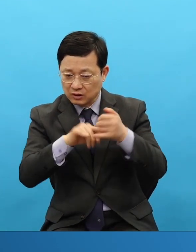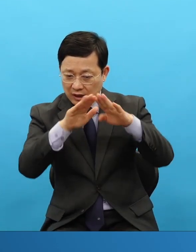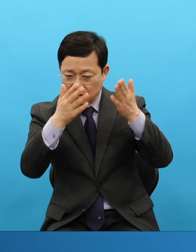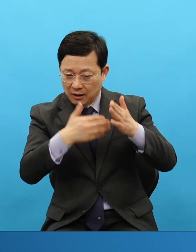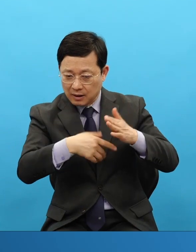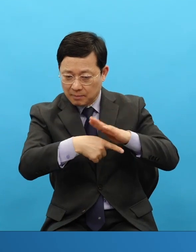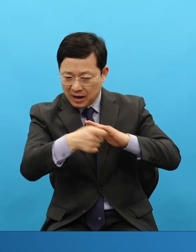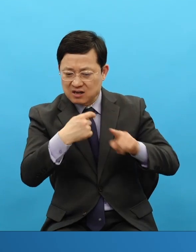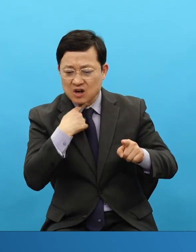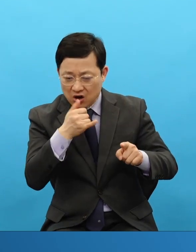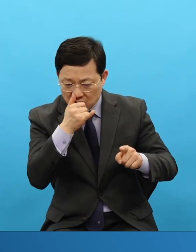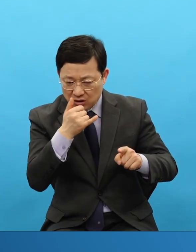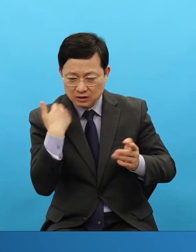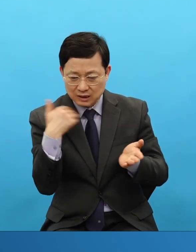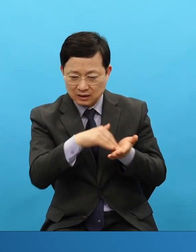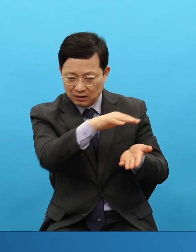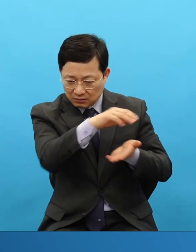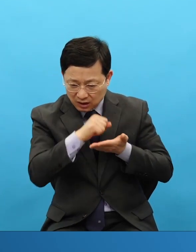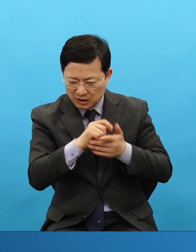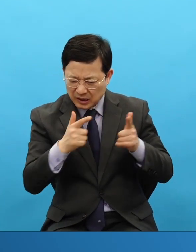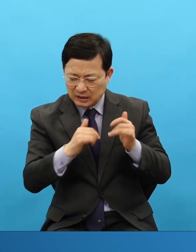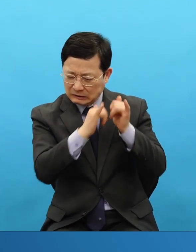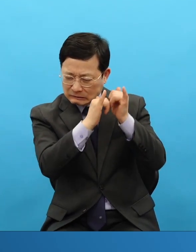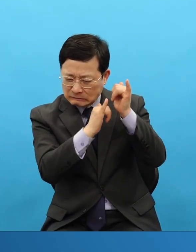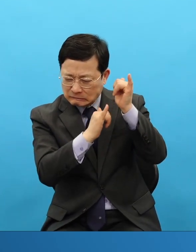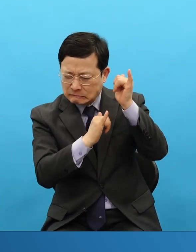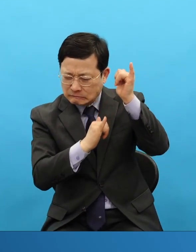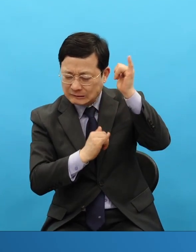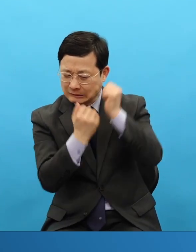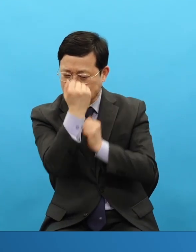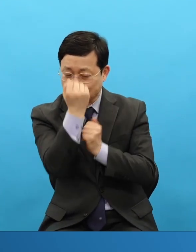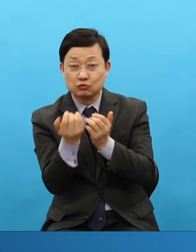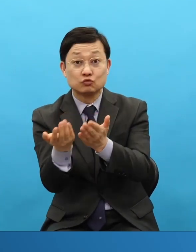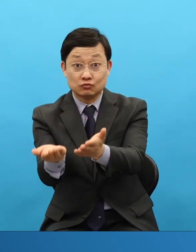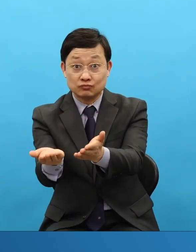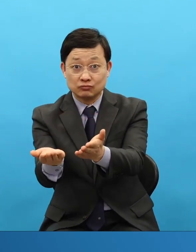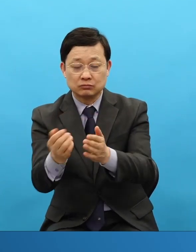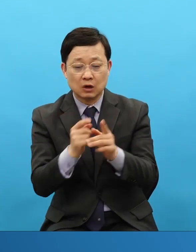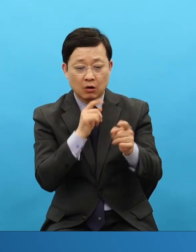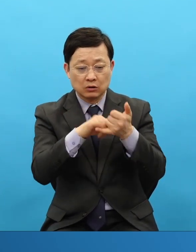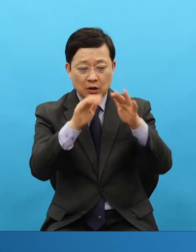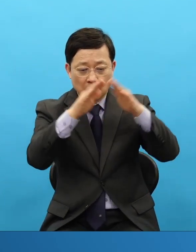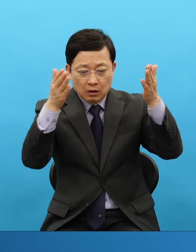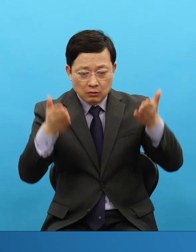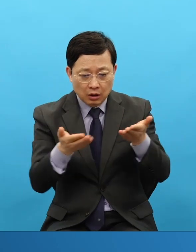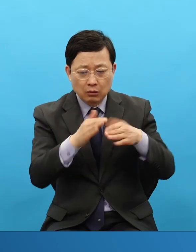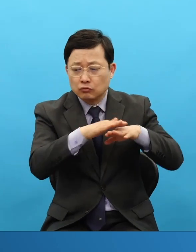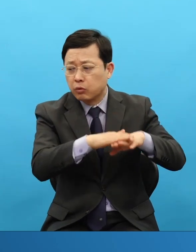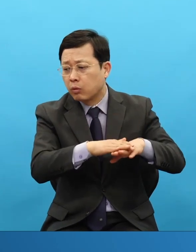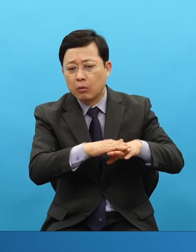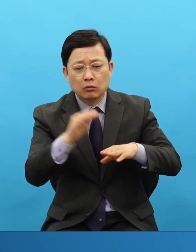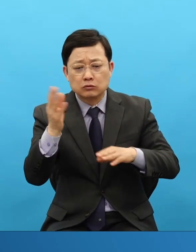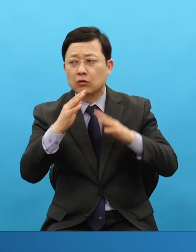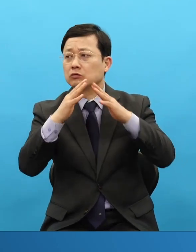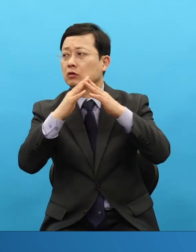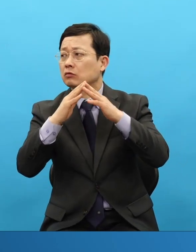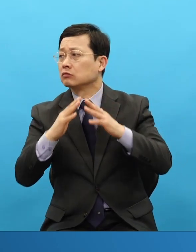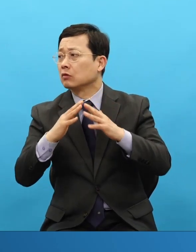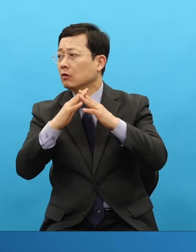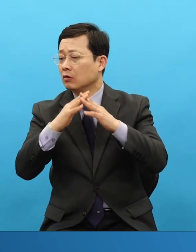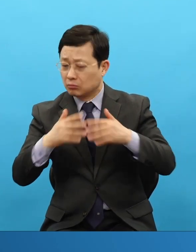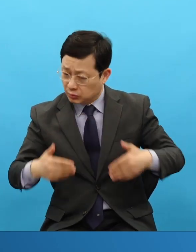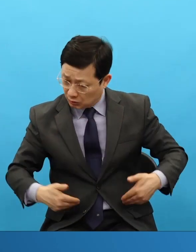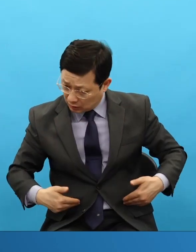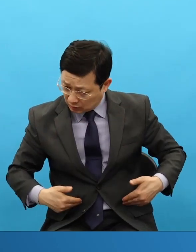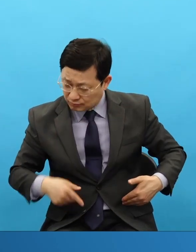of the Covenant was 언약궤 taken. 다시 돌아온 거 얘기했겠죠? Talked about how the Ark of the Covenant returned. 언약궤 모실 성전을 지으라고 얘기했겠죠? Told him to build a temple so